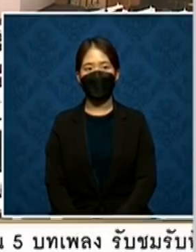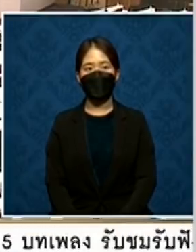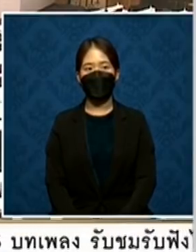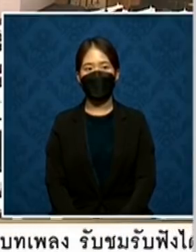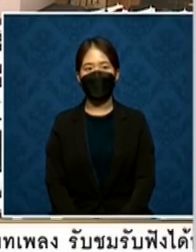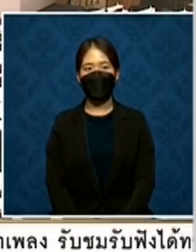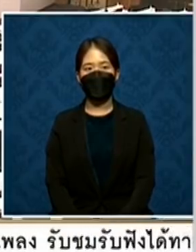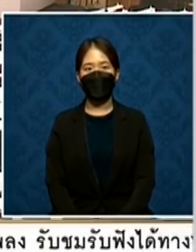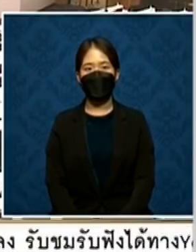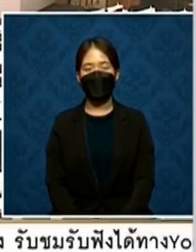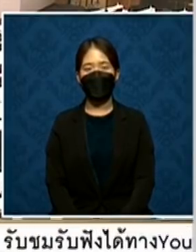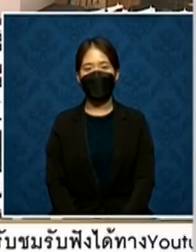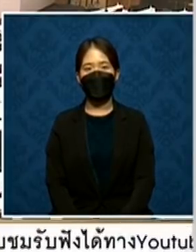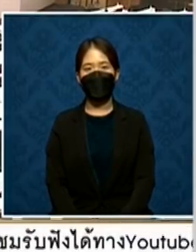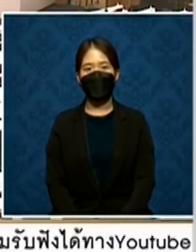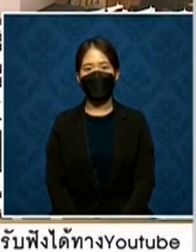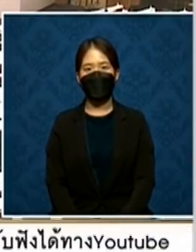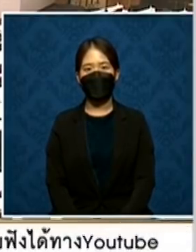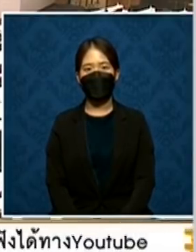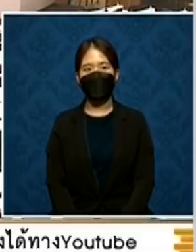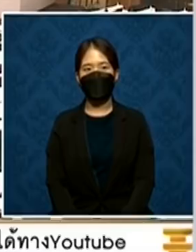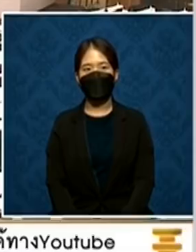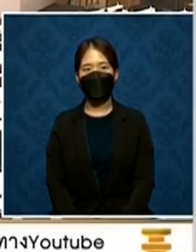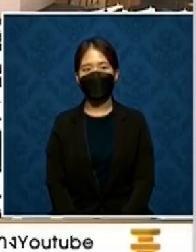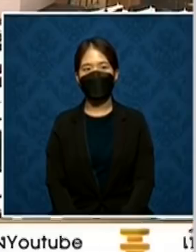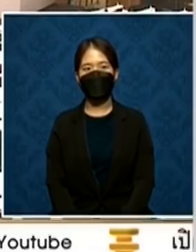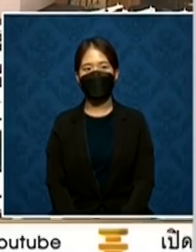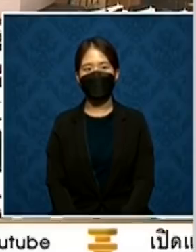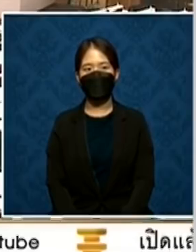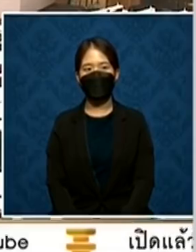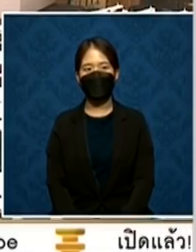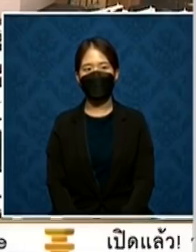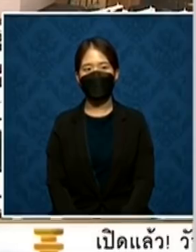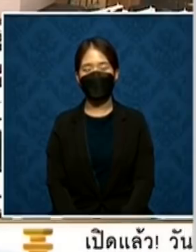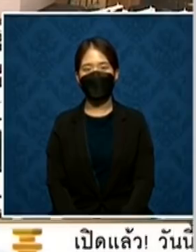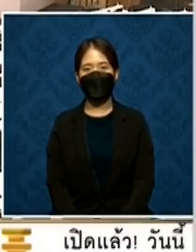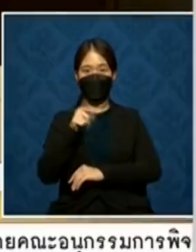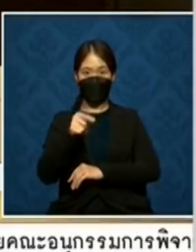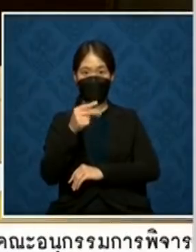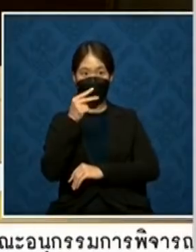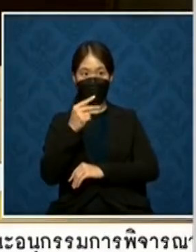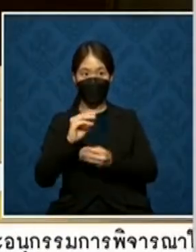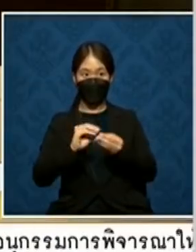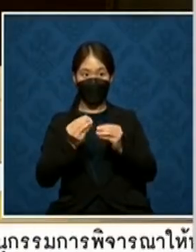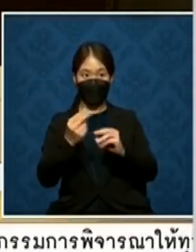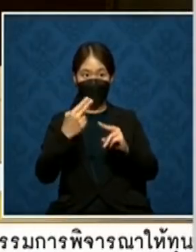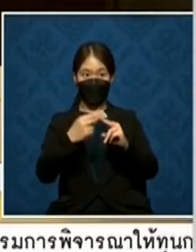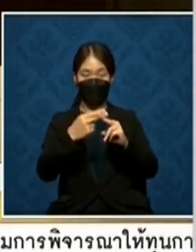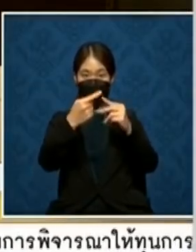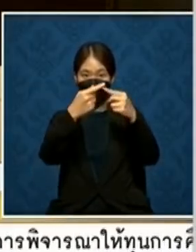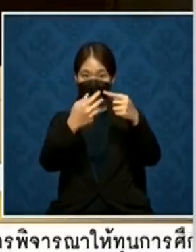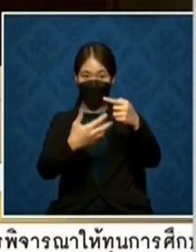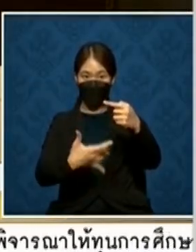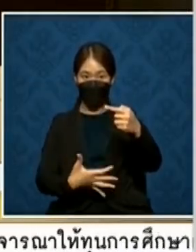ครับอันนี้ก็เป็นข้อมูลอย่างหนึ่งที่ข่าวสารจะไม่ให้ข้อมูลชาวบ้านก็คือเรื่องมันจะจบอยู่แล้ว ช่นวันนั้นวางไว้เ